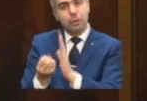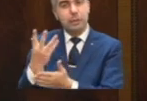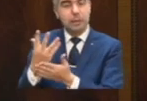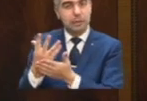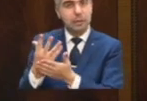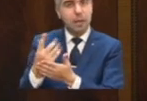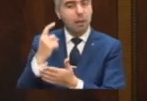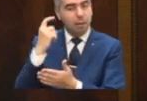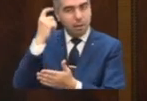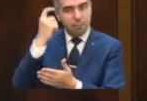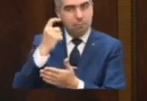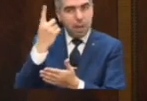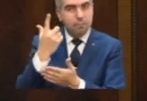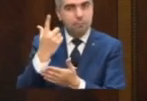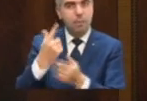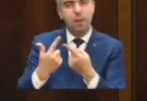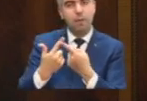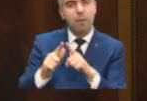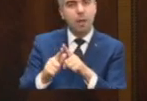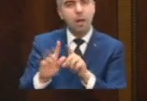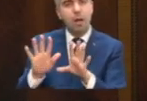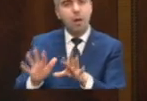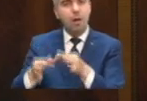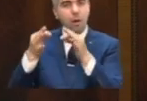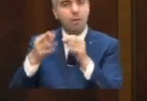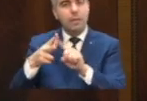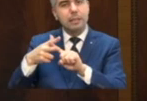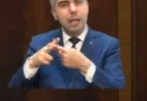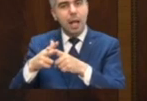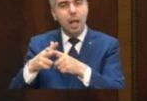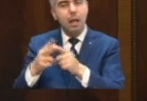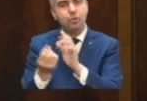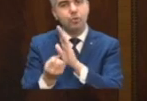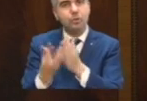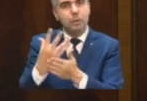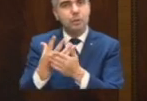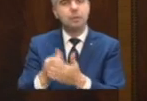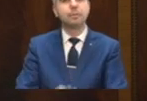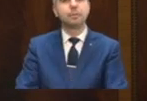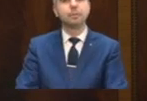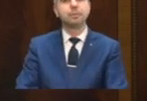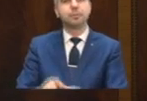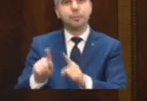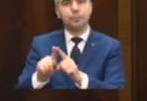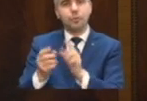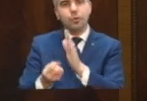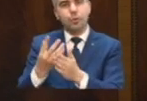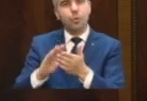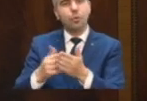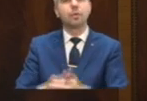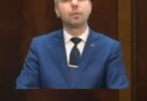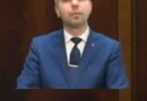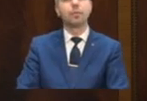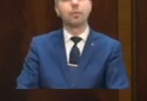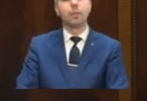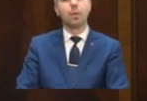تحرر الطاقات بهدف تحقيق نموذج صناعي جديد آمن وواعد قائم على ابتكار تكنولوجي.